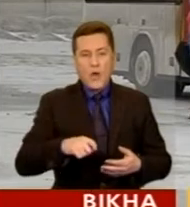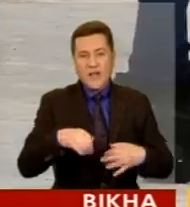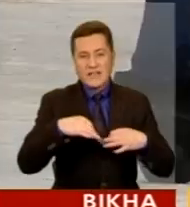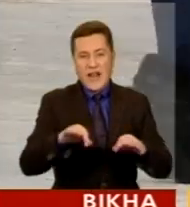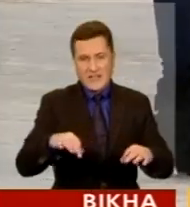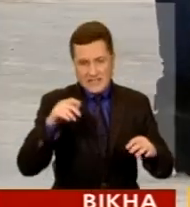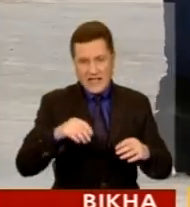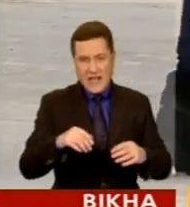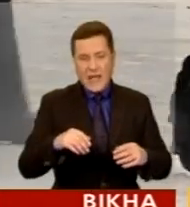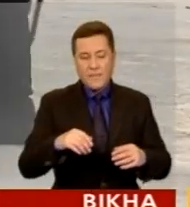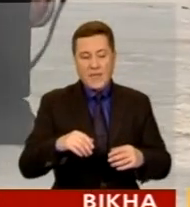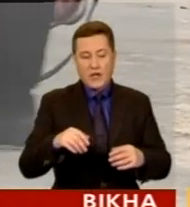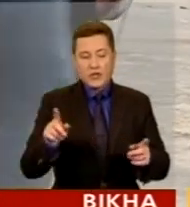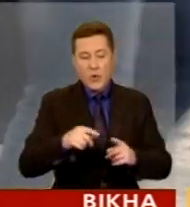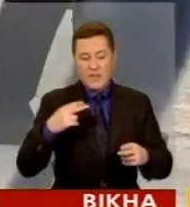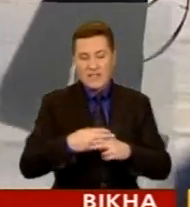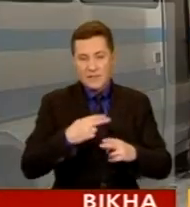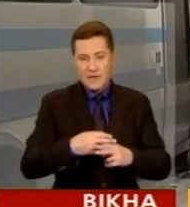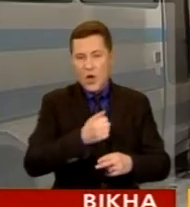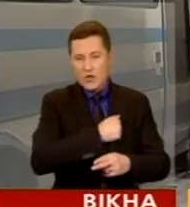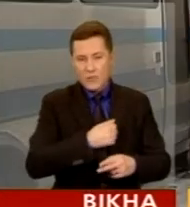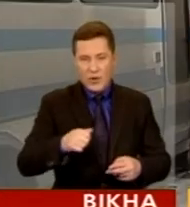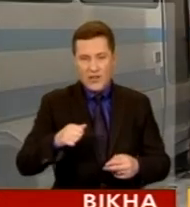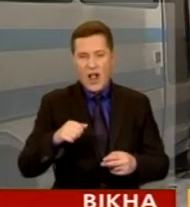Пояснює усе це, аби запобігти нашестю в Україну озброєних формувань та екстремістів.